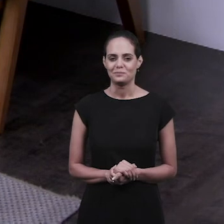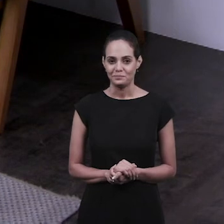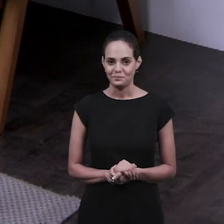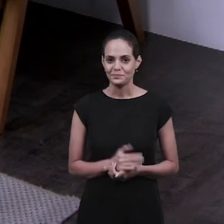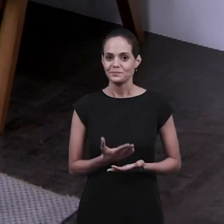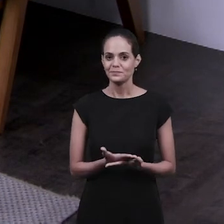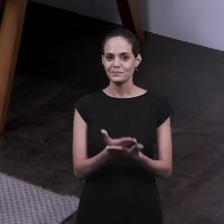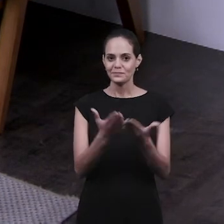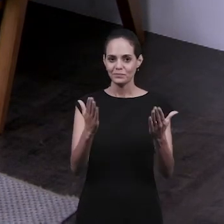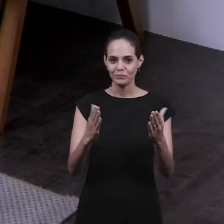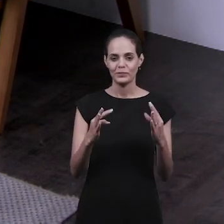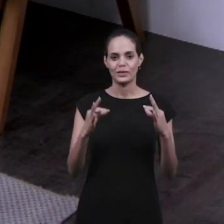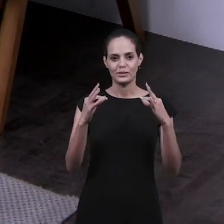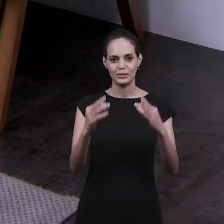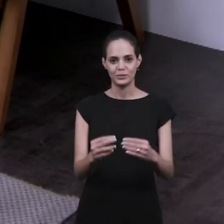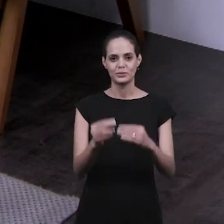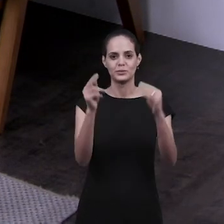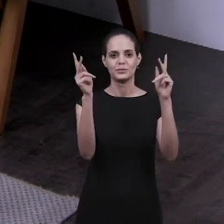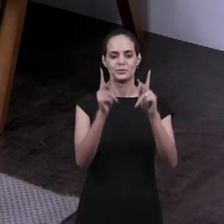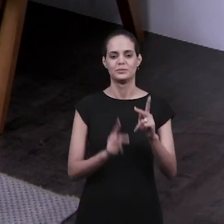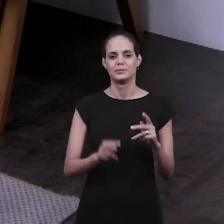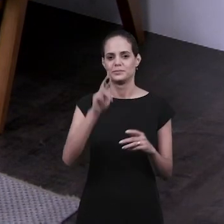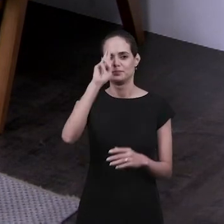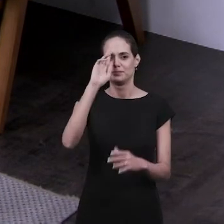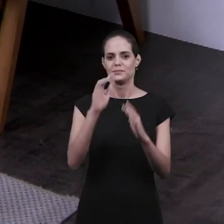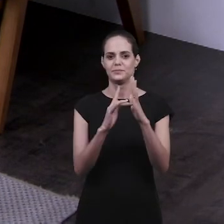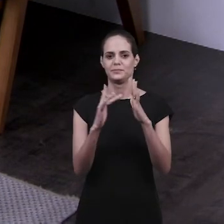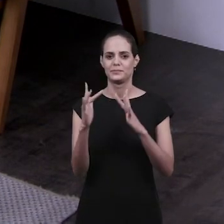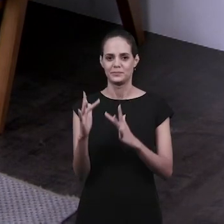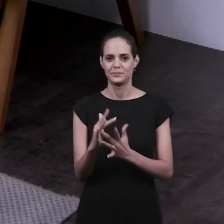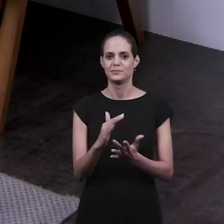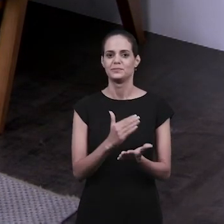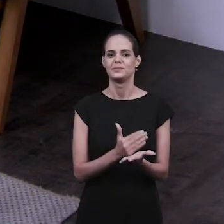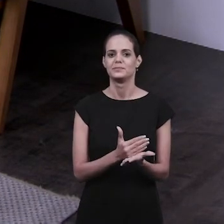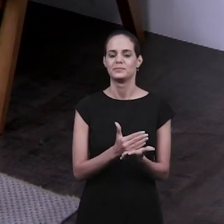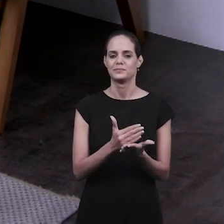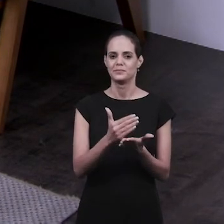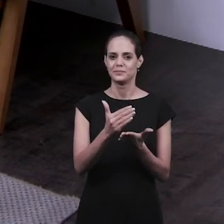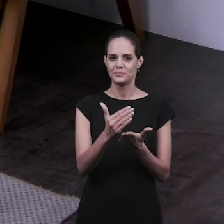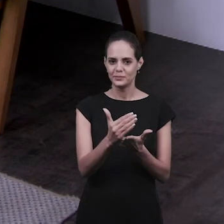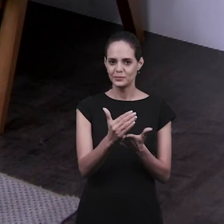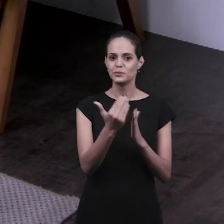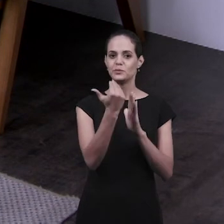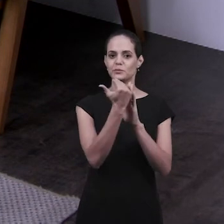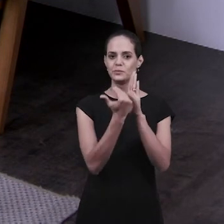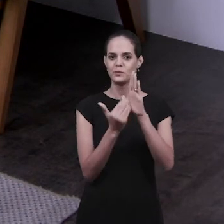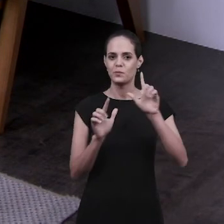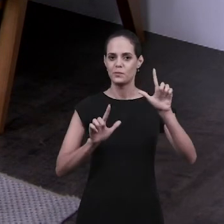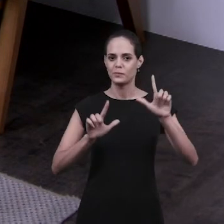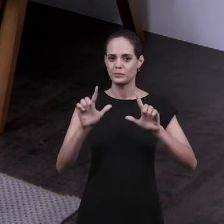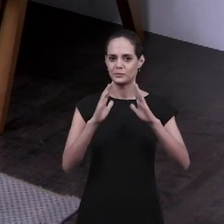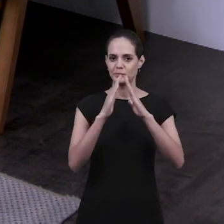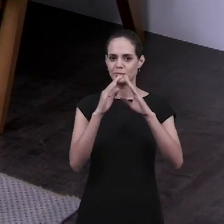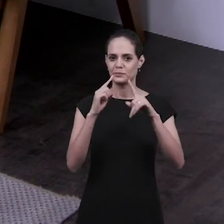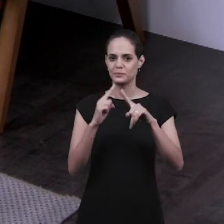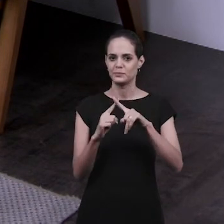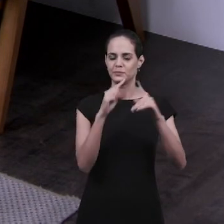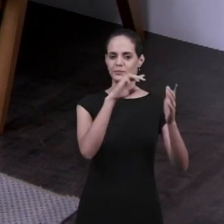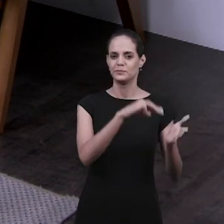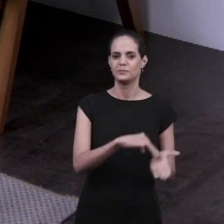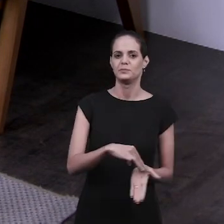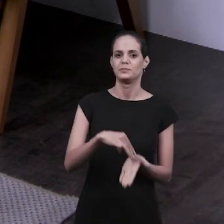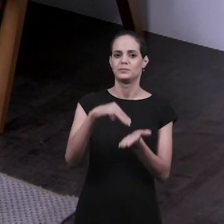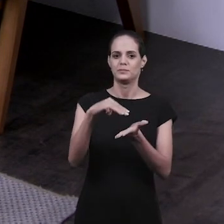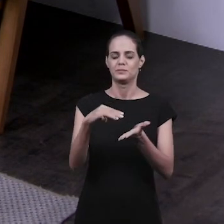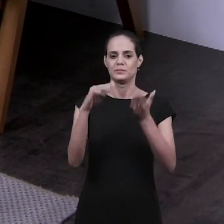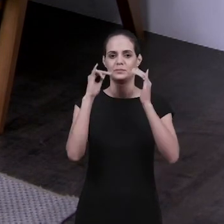Je salue à tous dans la paix du Seigneur Jésus. Nous commençons une édition de plus du programme de l'Église chrétienne Maranatha en